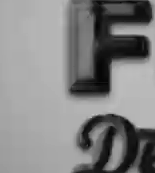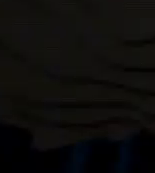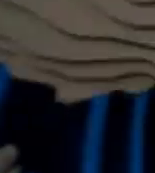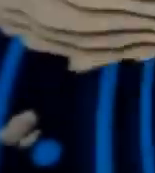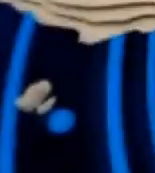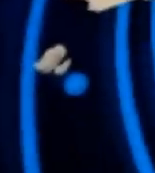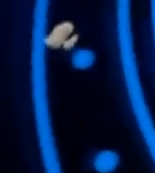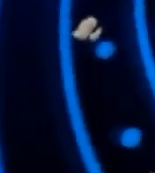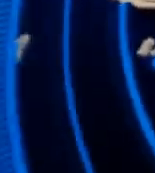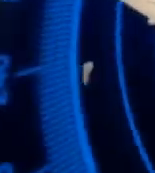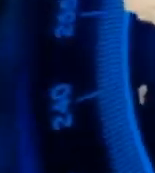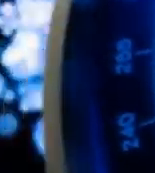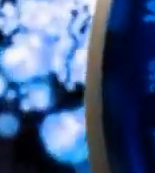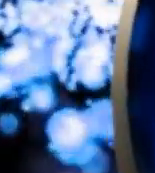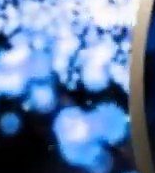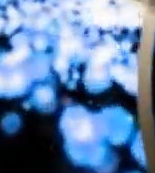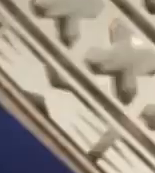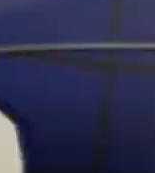की धड़कन.